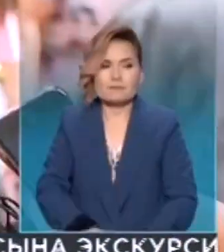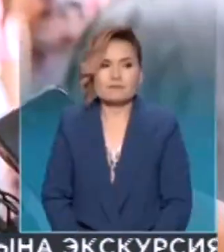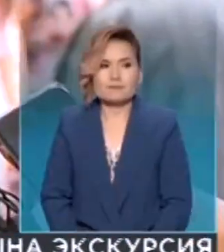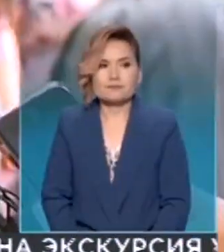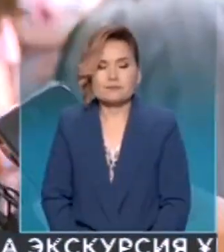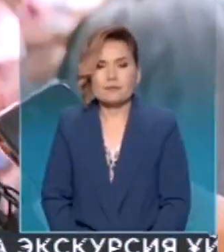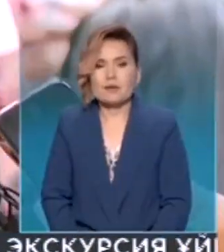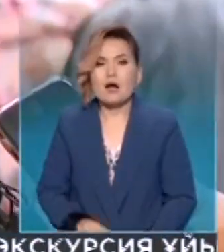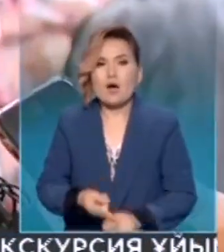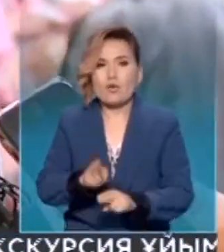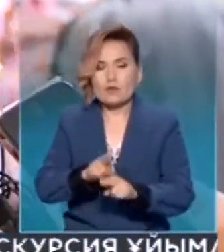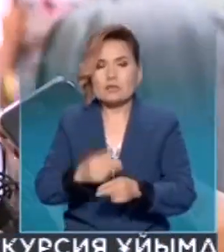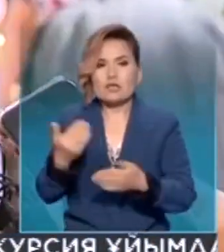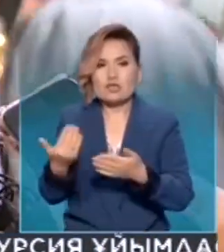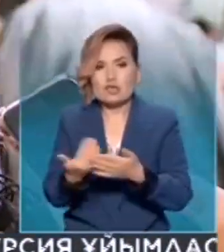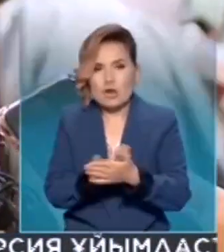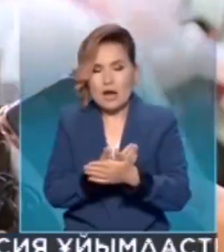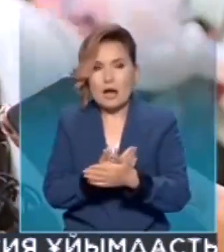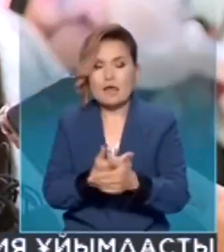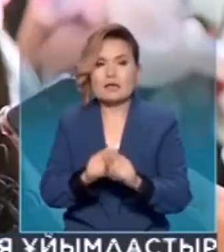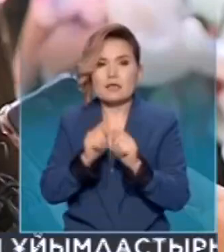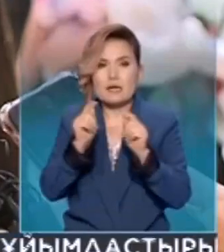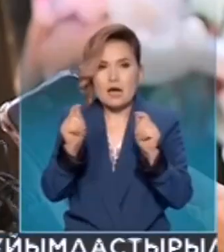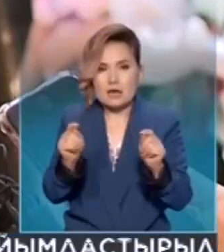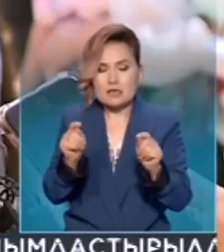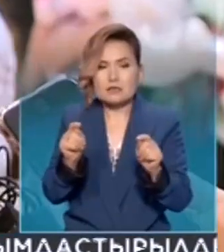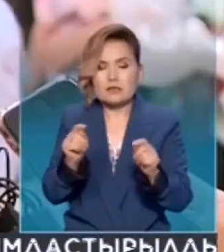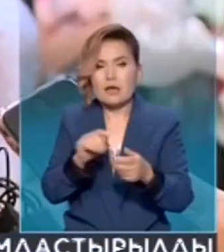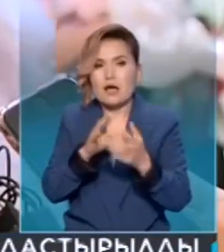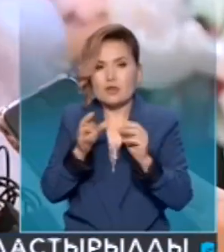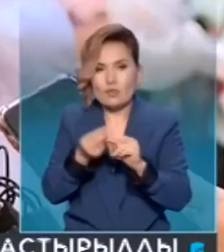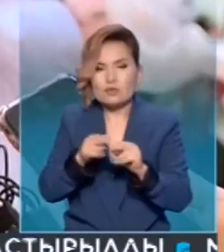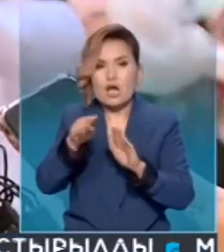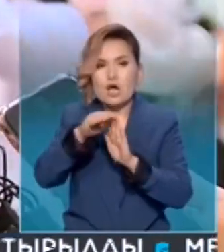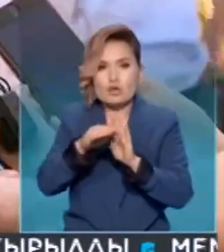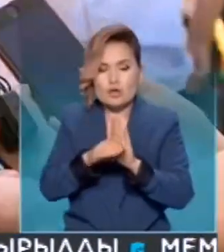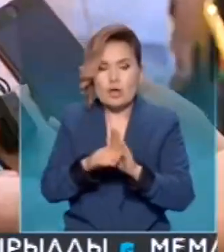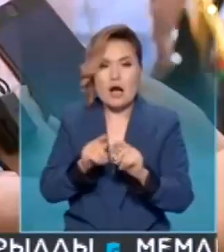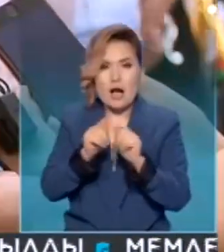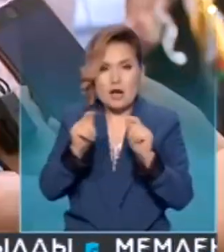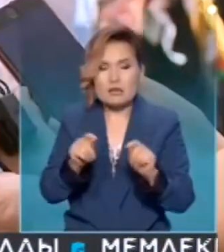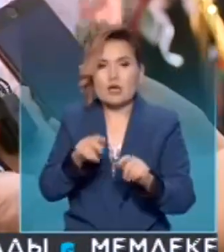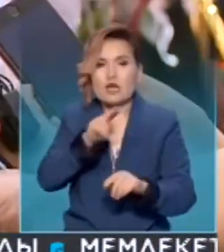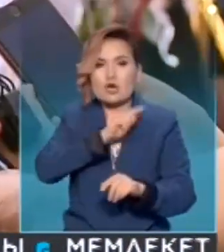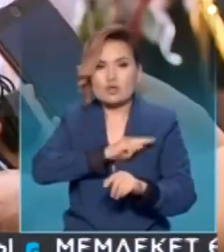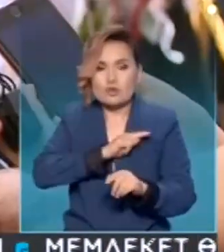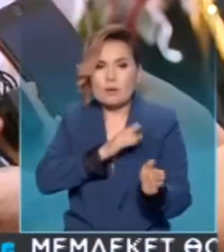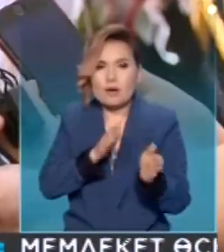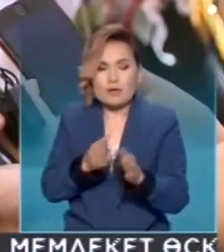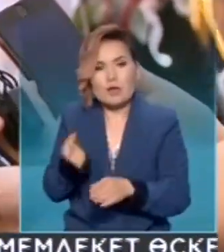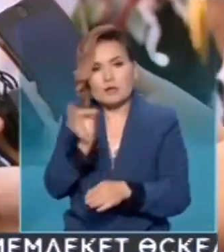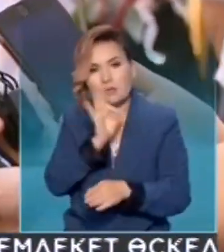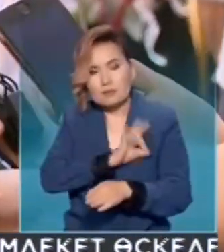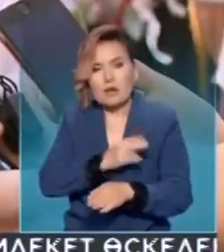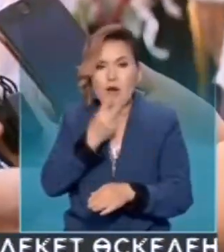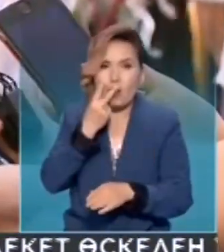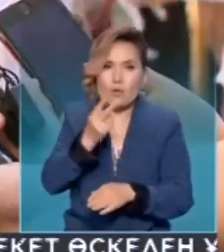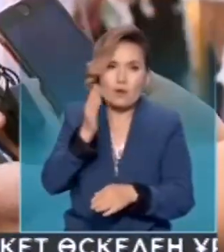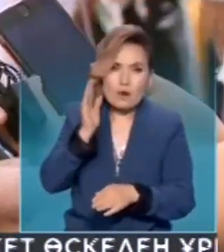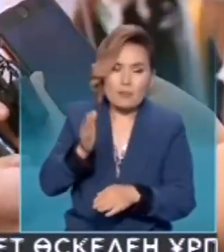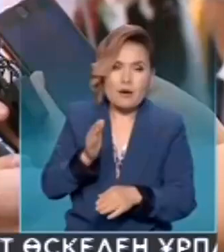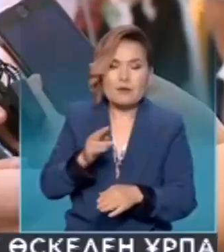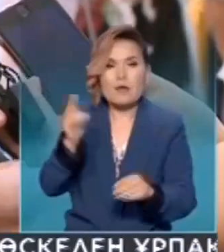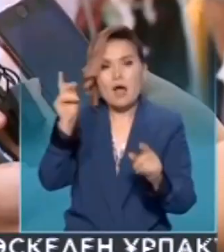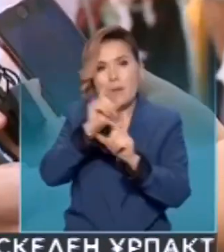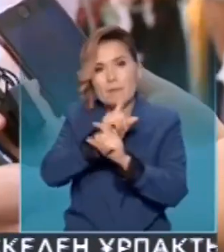Жаңадан жүйе қосылған бері үлкен жұмысшы тобы жұмыс істеп жатыр. Бұл кеше ғана құрылған топ емес. Жүйенің қаншалықты тиімділігі, оның